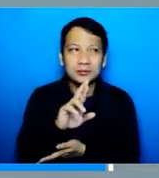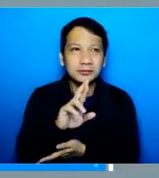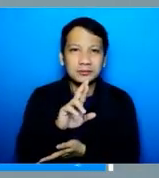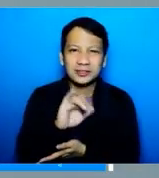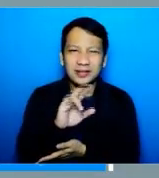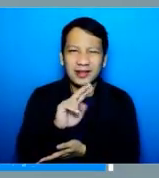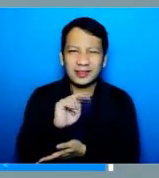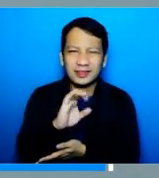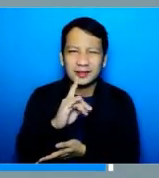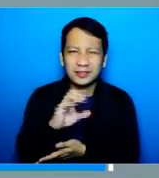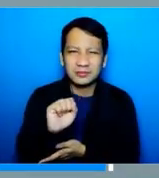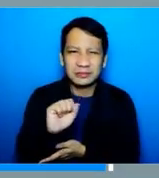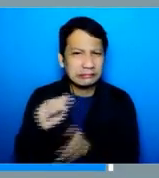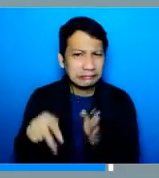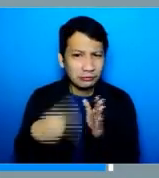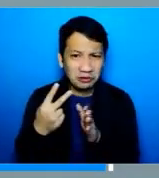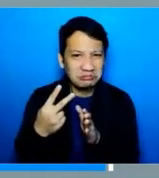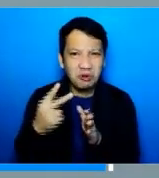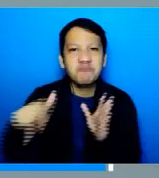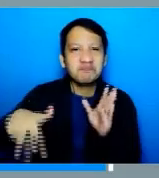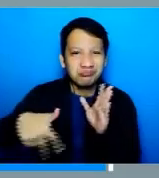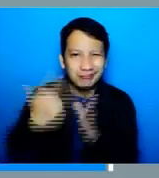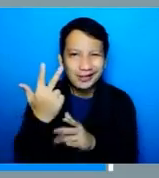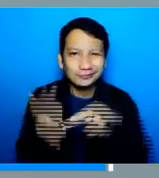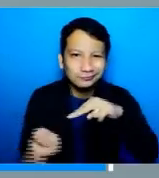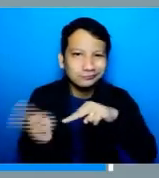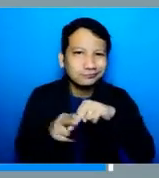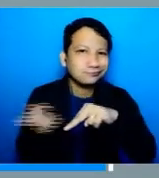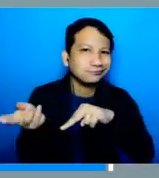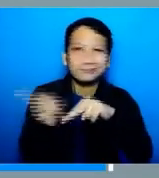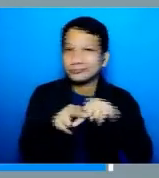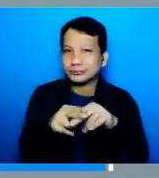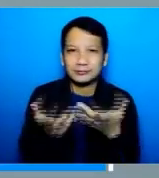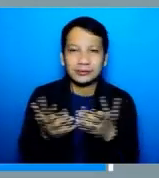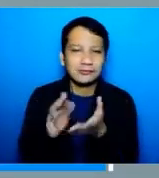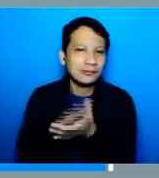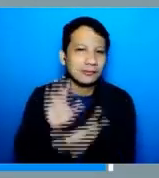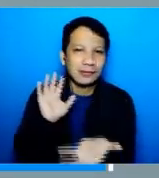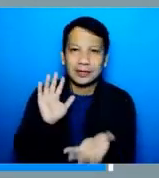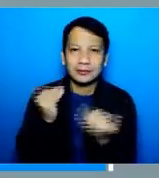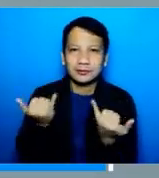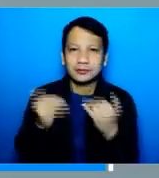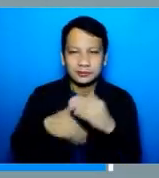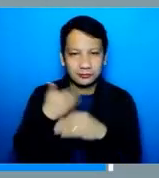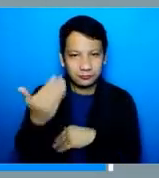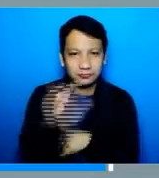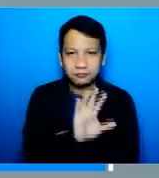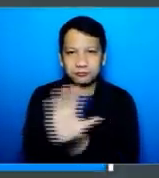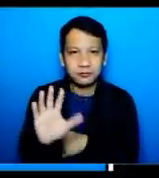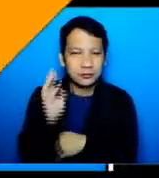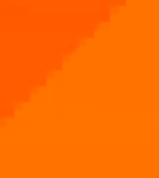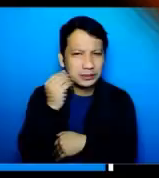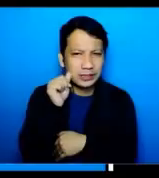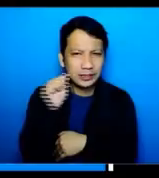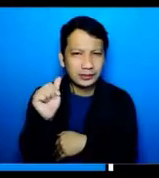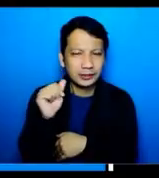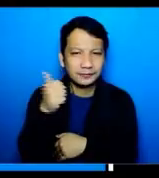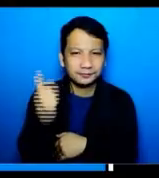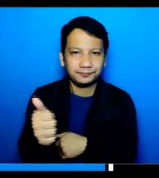but 3 times pangaraw ng SRP nito ang kanilang singil. Nasa frontline na balitang yan si Marlene Alcaide.